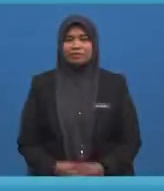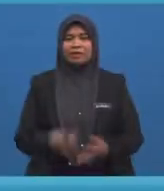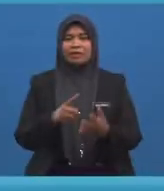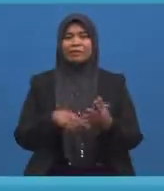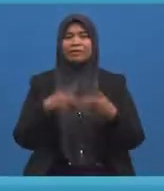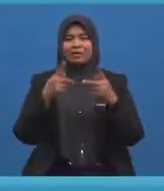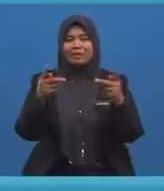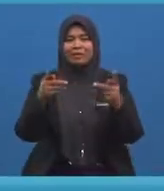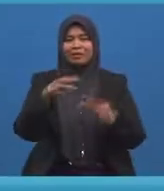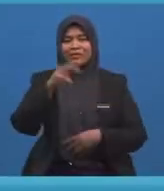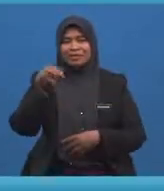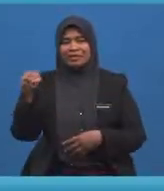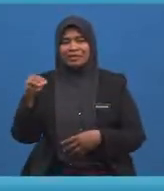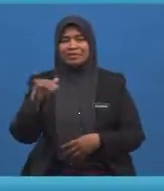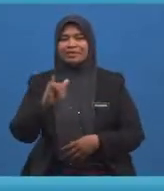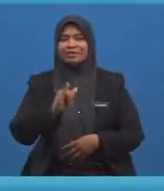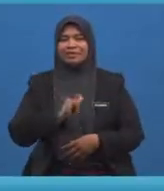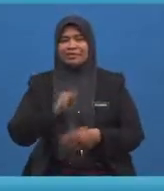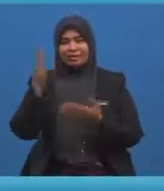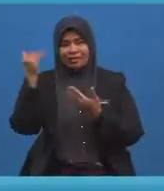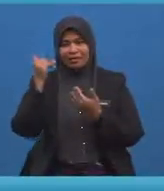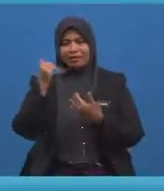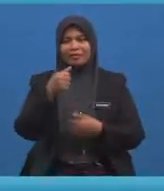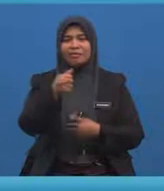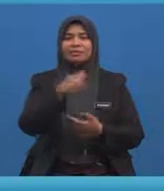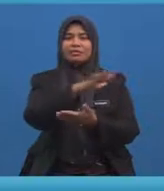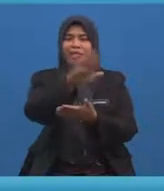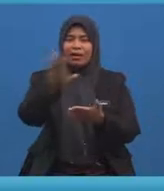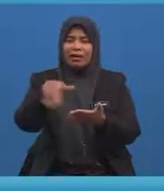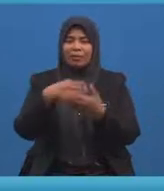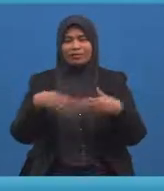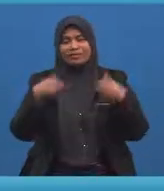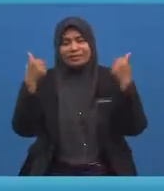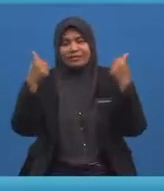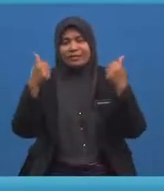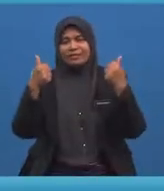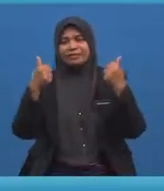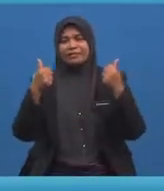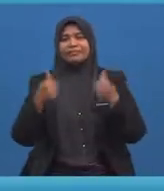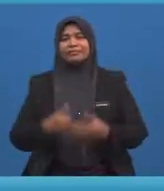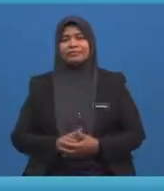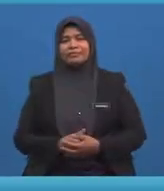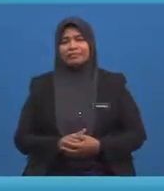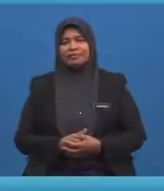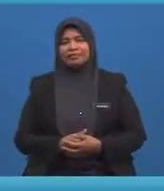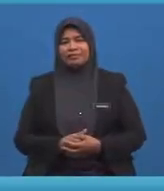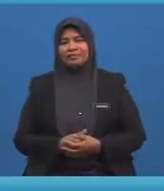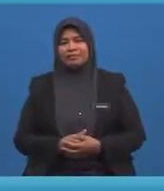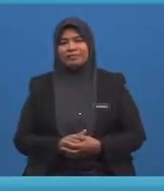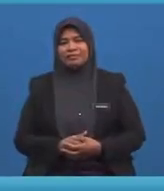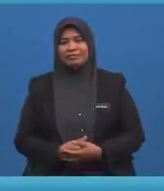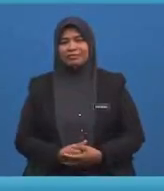Apa khabar murid-murid? Saya harap anda semua dalam keadaan yang ceria dan sihat